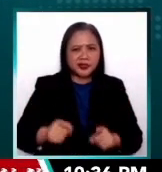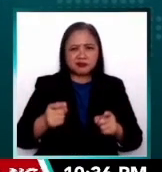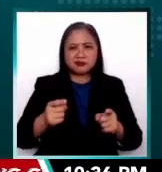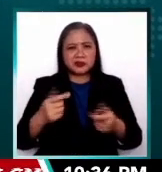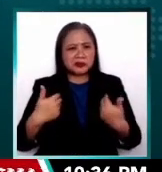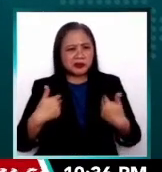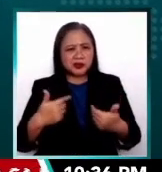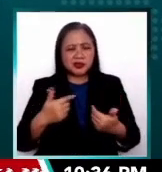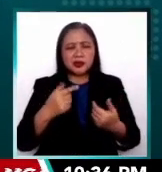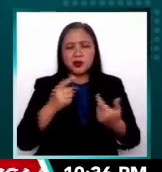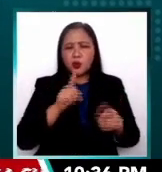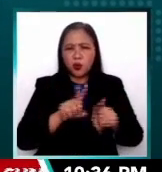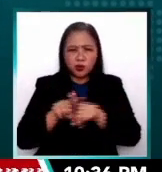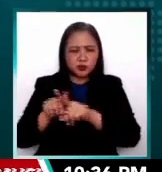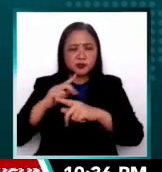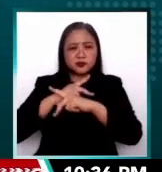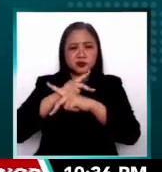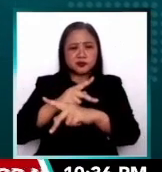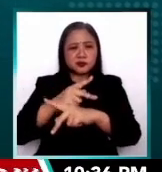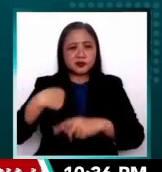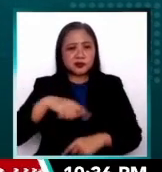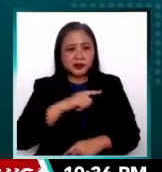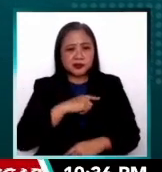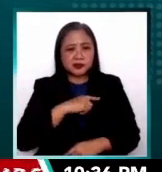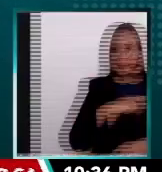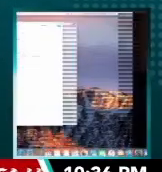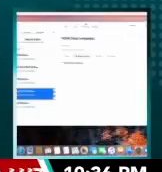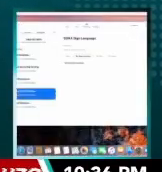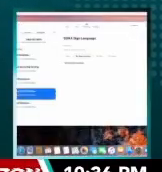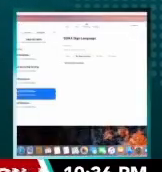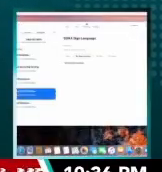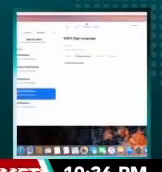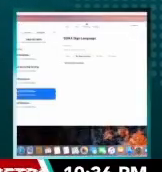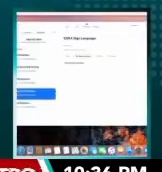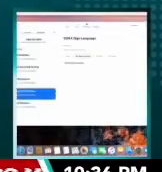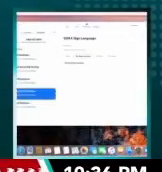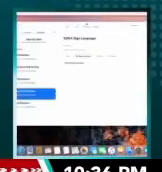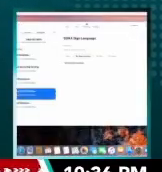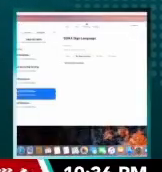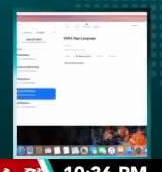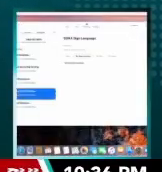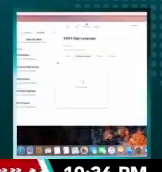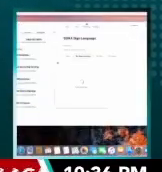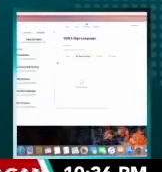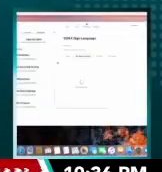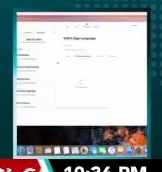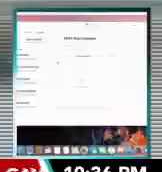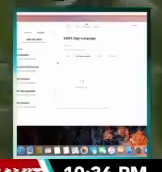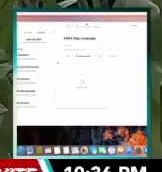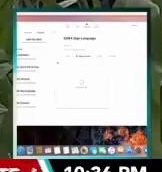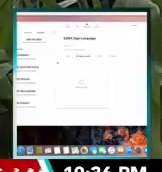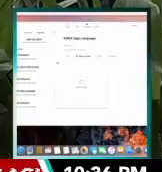rin po yan para maprotektahan po natin yung ating President-elect sa kanyang inaugurasyon at pati na rin po yung mga taong